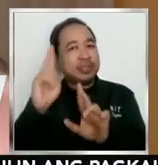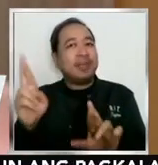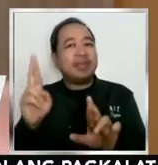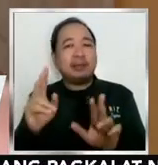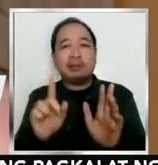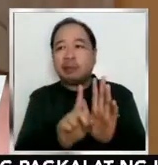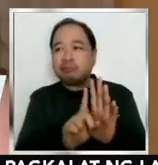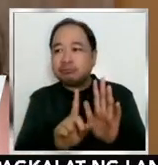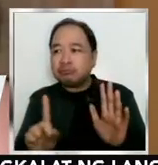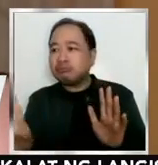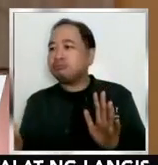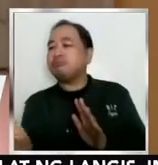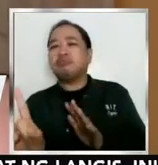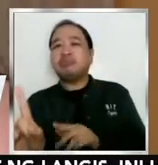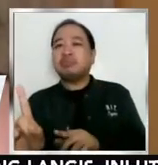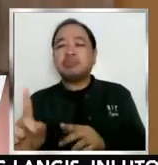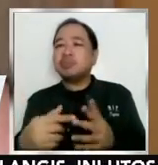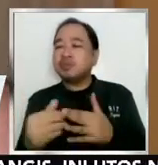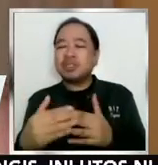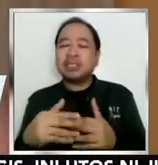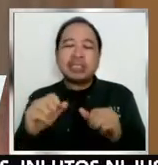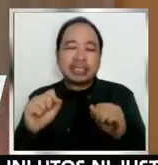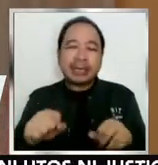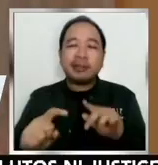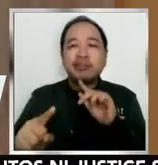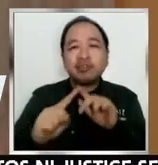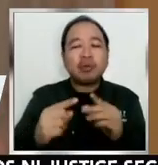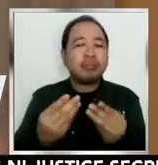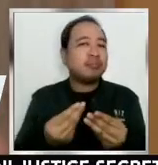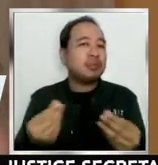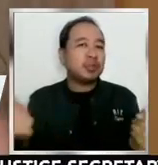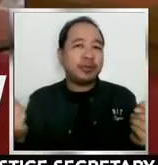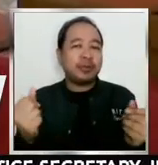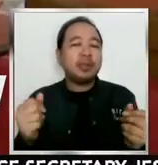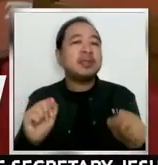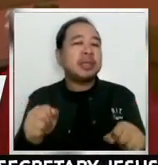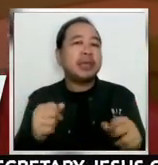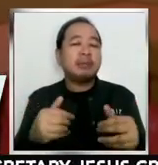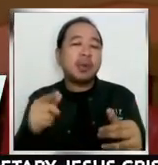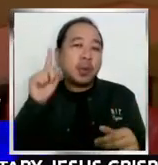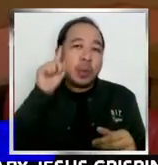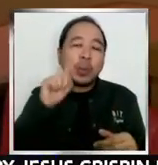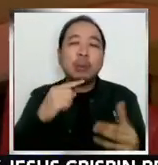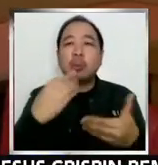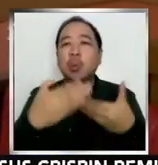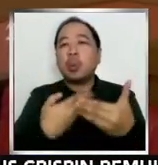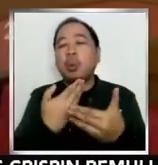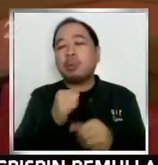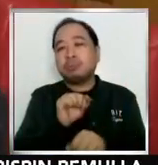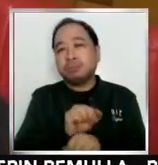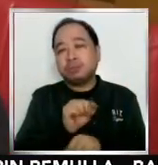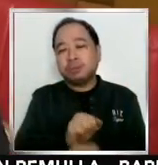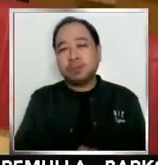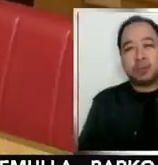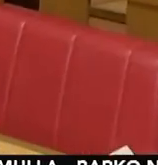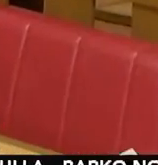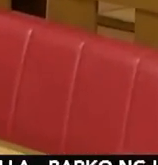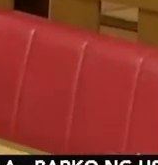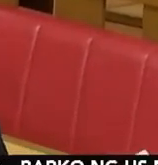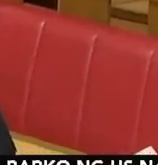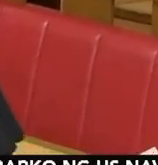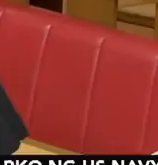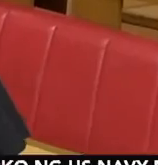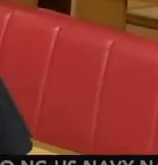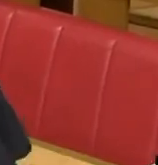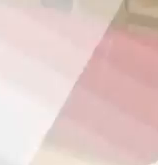pa yan, kailangan natin pag-usapan do para maging maganda pa rin yung trabaho namin. Nelson Canlas, updated sa Showbiz